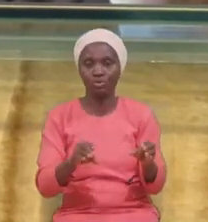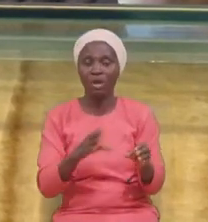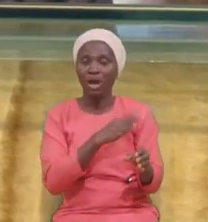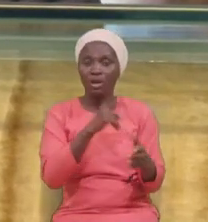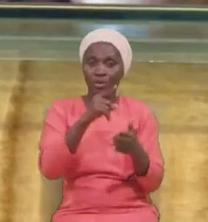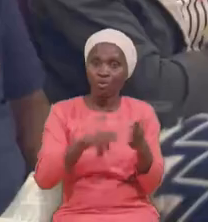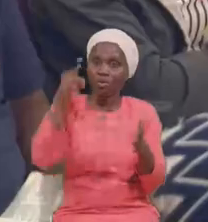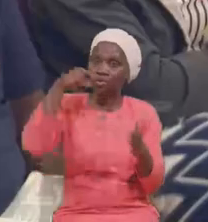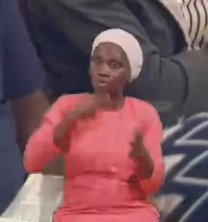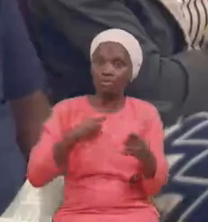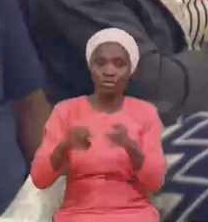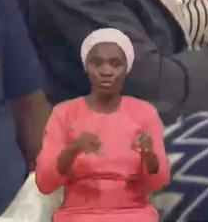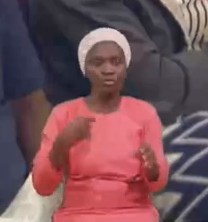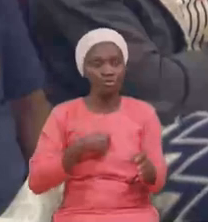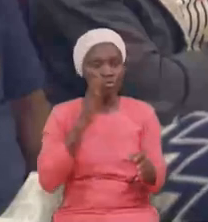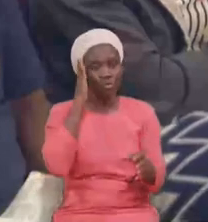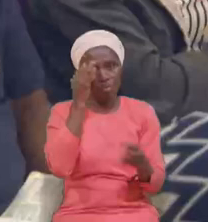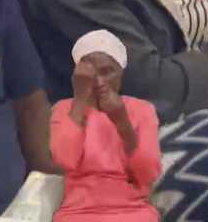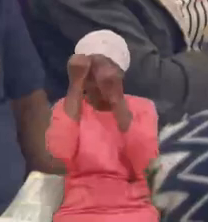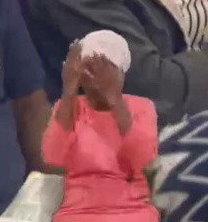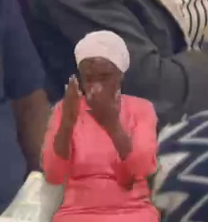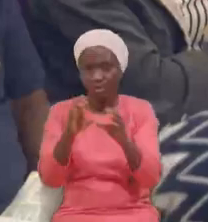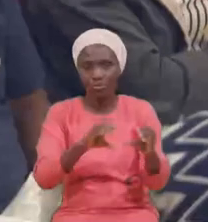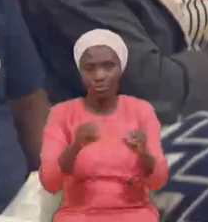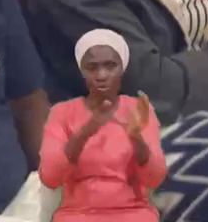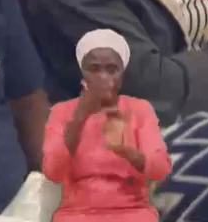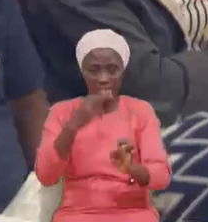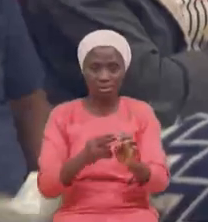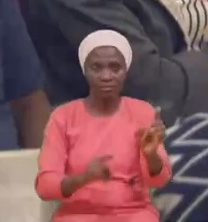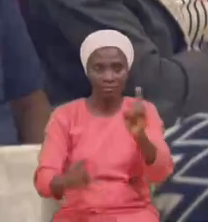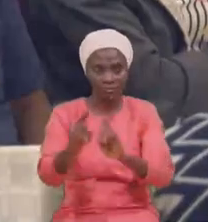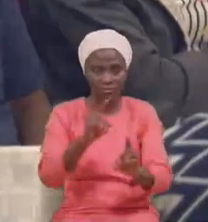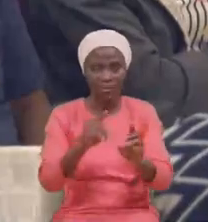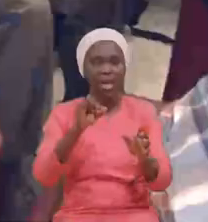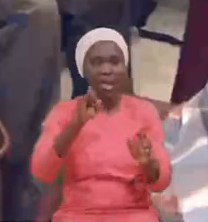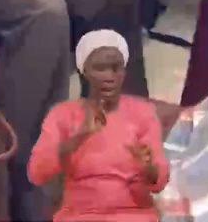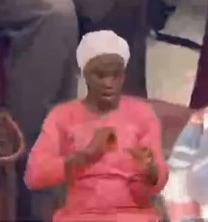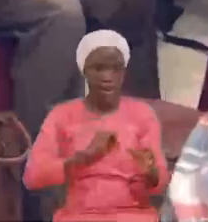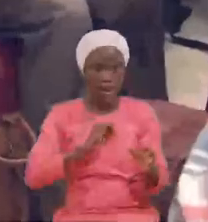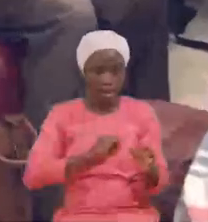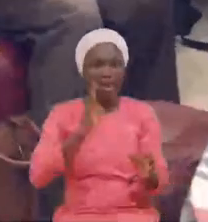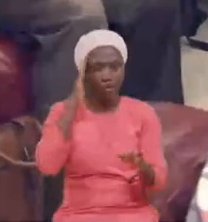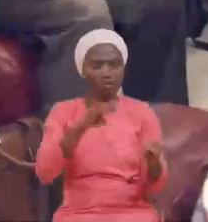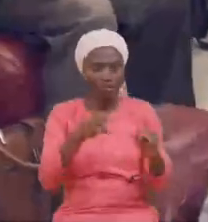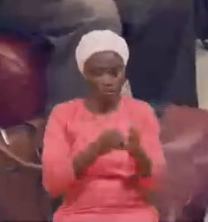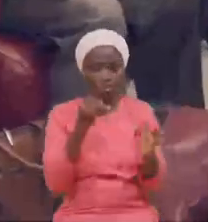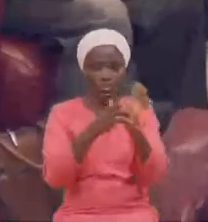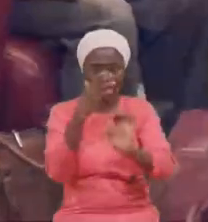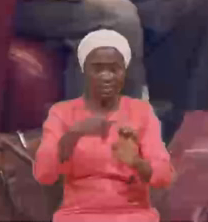Ce qu'il nous a dit de faire, nous allons le faire. Je vais le faire. quelqu'un là-bas, je vais le